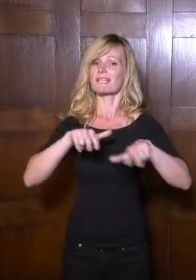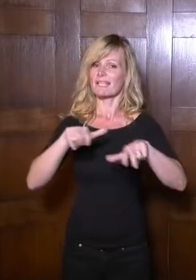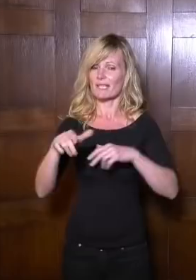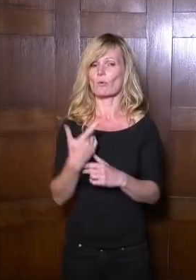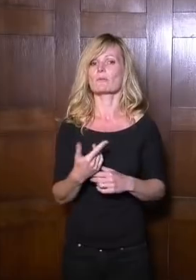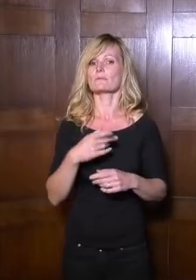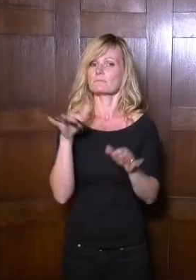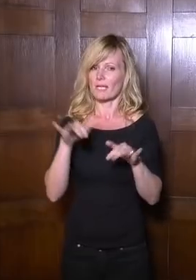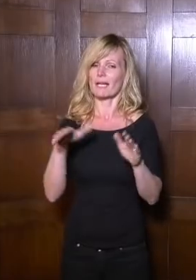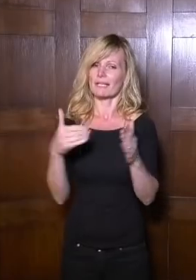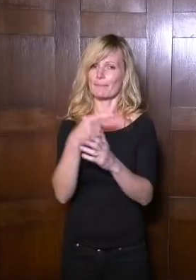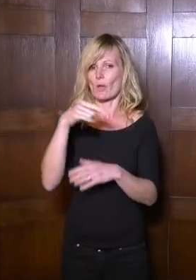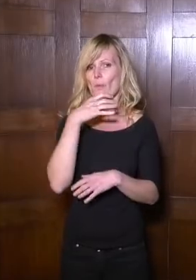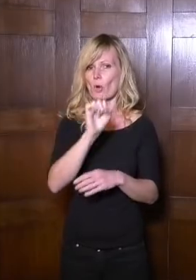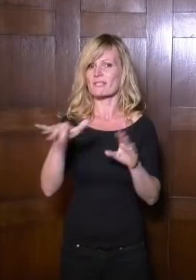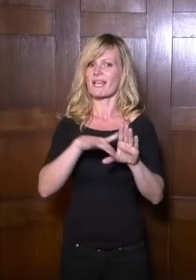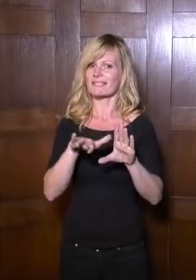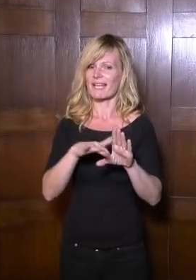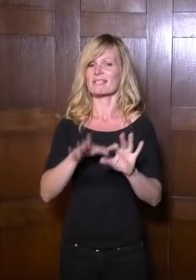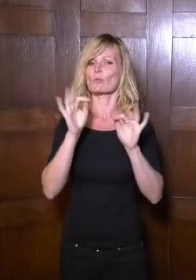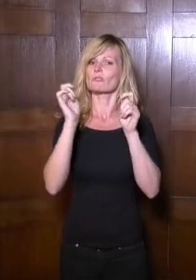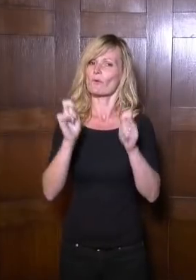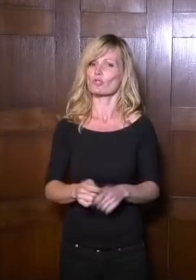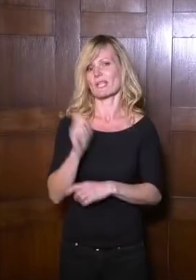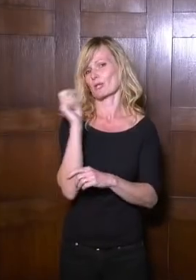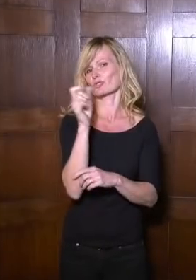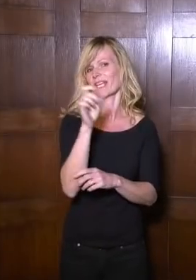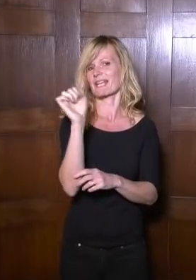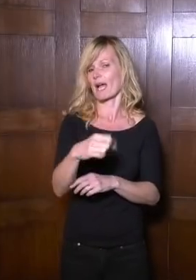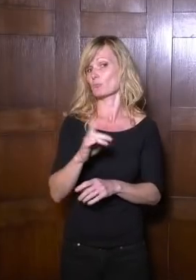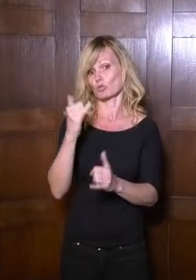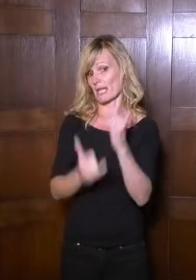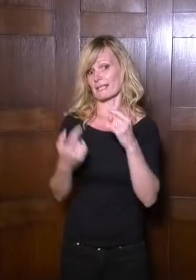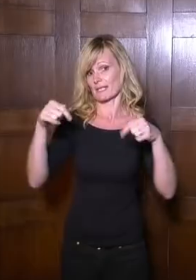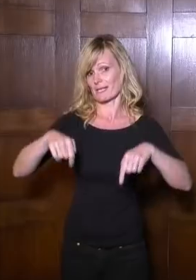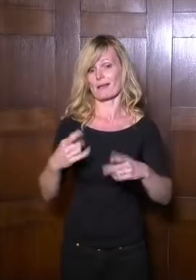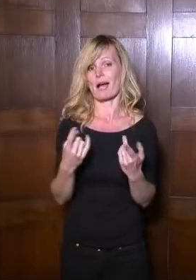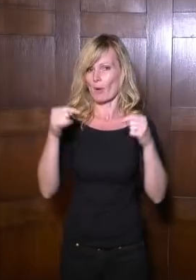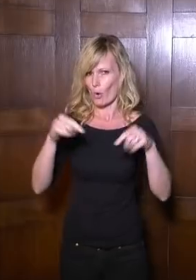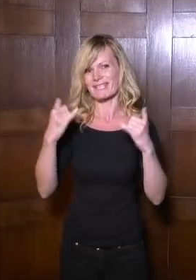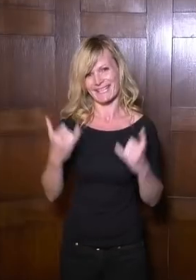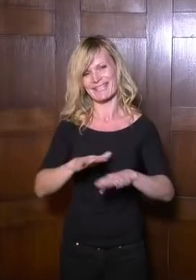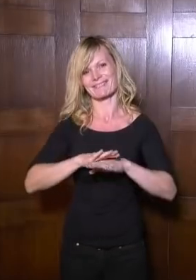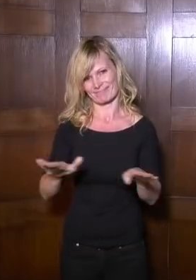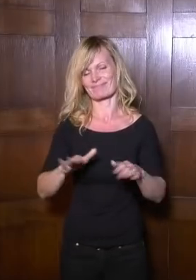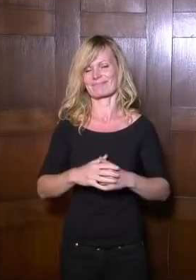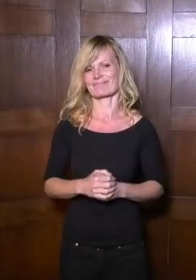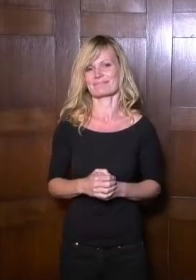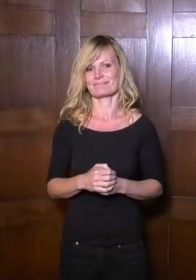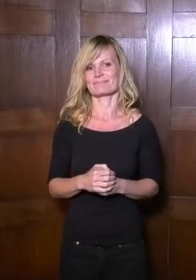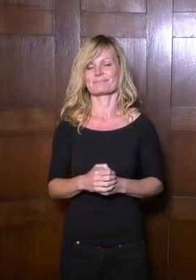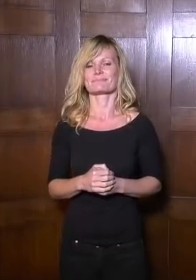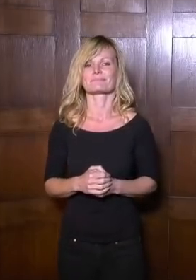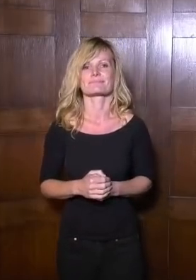haben eine Postadresse, da kann man schreiben, gute Vorschläge einbringen, das muss auch nicht das letzte Gespräch sein, aber heute ist an dieser Stelle der